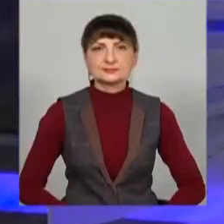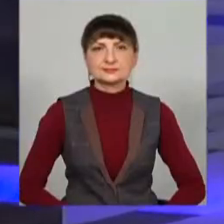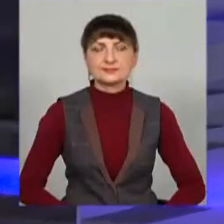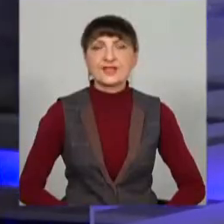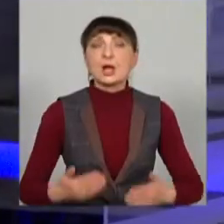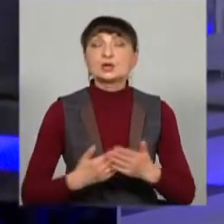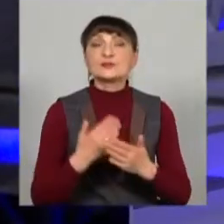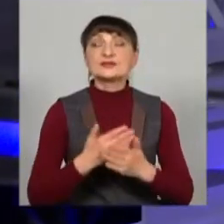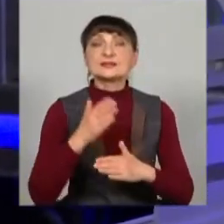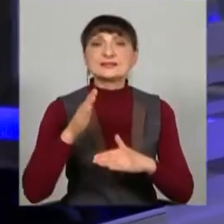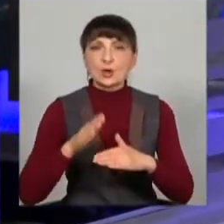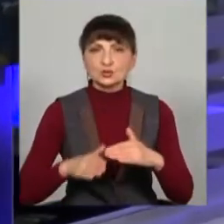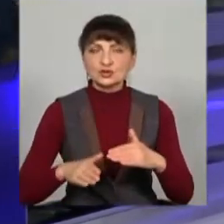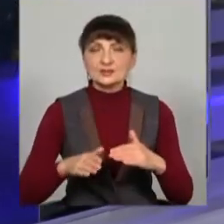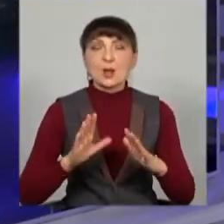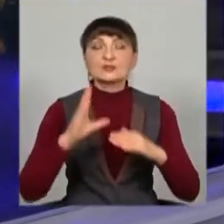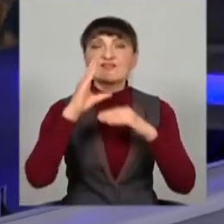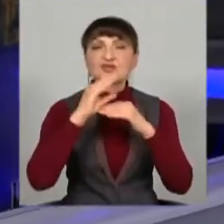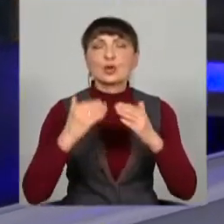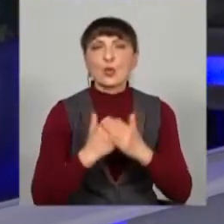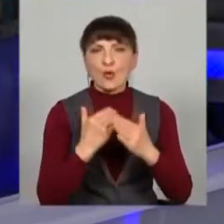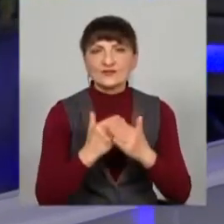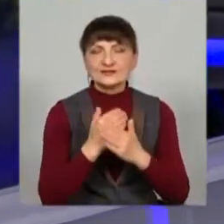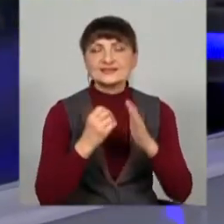И на этом наш выпуск завершен. Не пропустите вечерний выпуск